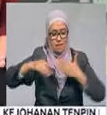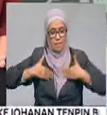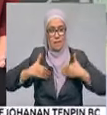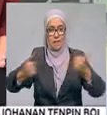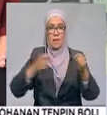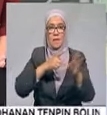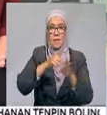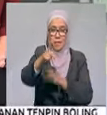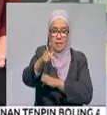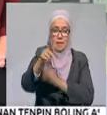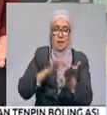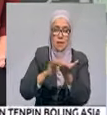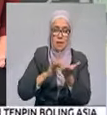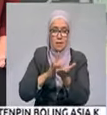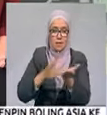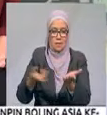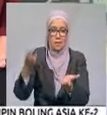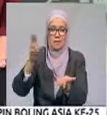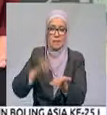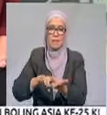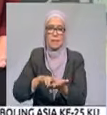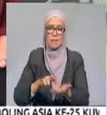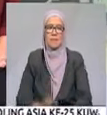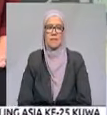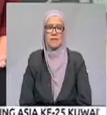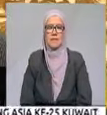pakar perubatan berdaftar.